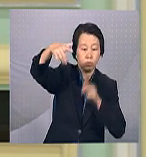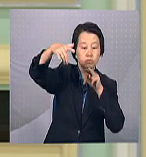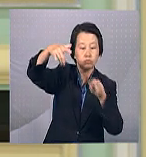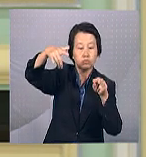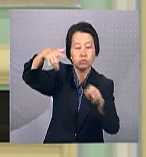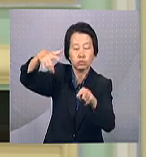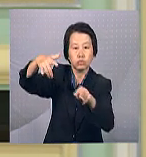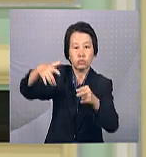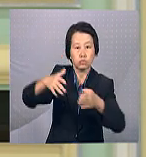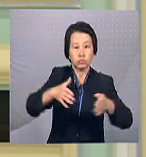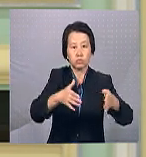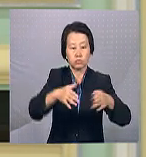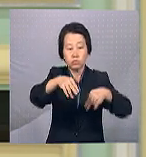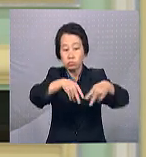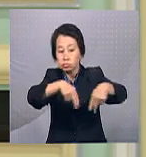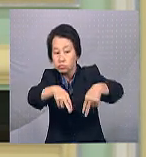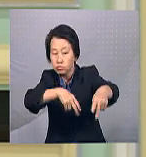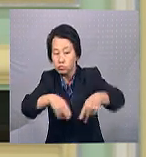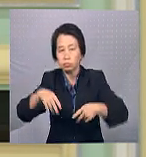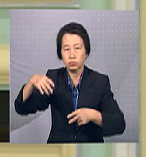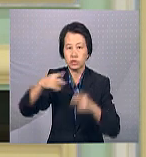pergerakan di kawasan-kawasan tertentu.